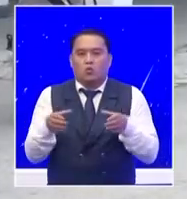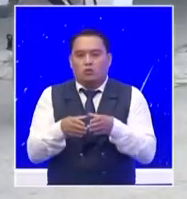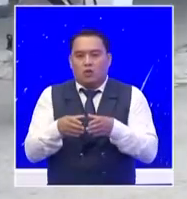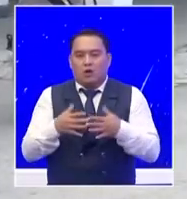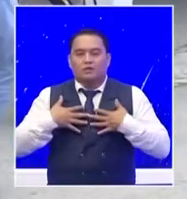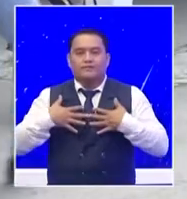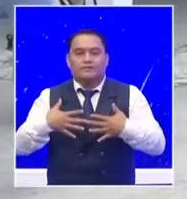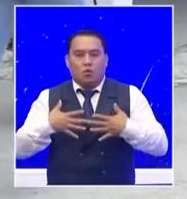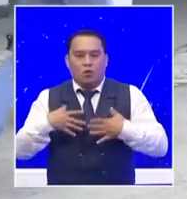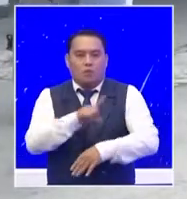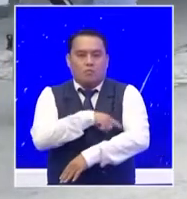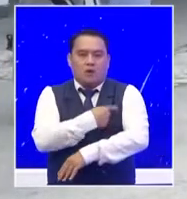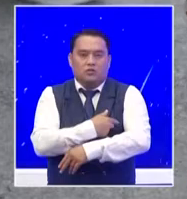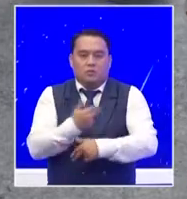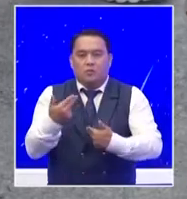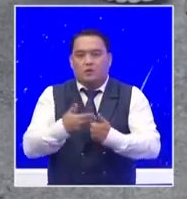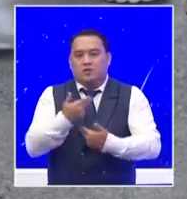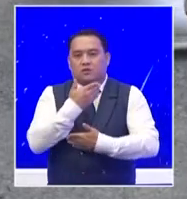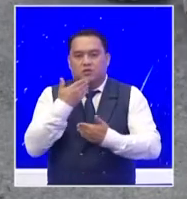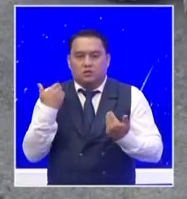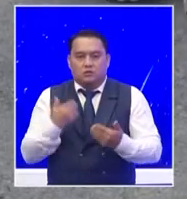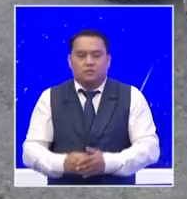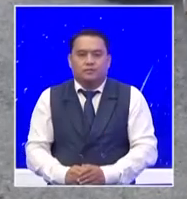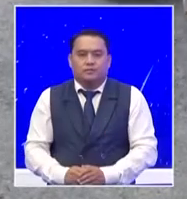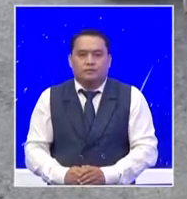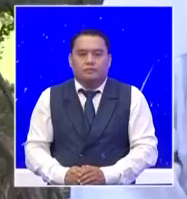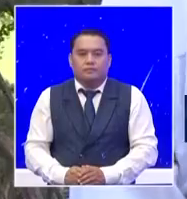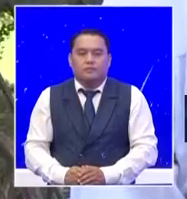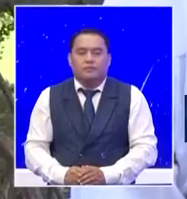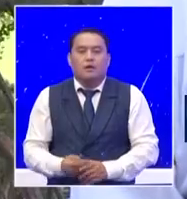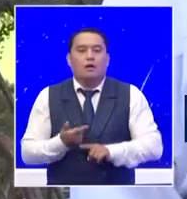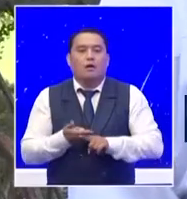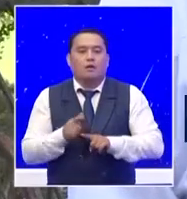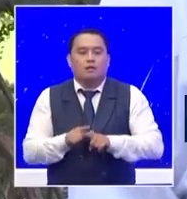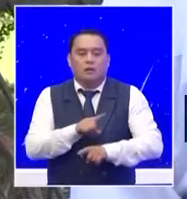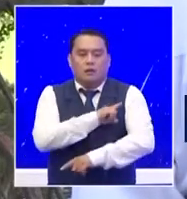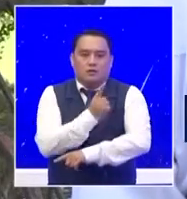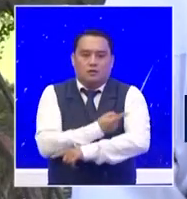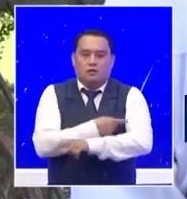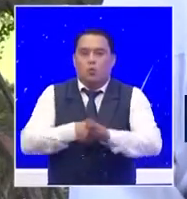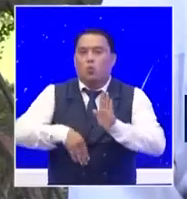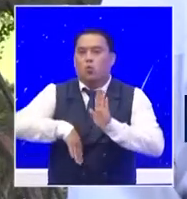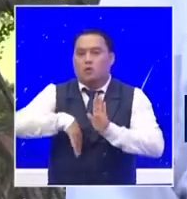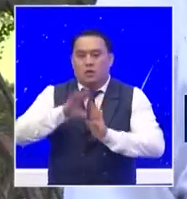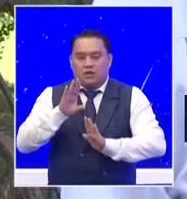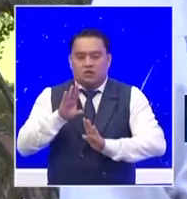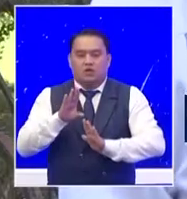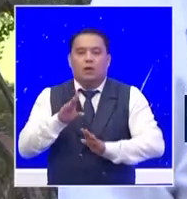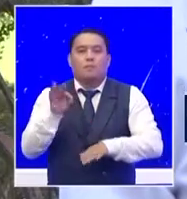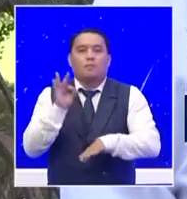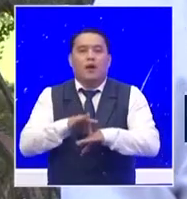Кислородный концентратор больнице не помешает, посчитали они. Эпидемиологическая ситуация намного улучшилась, пациентов стало